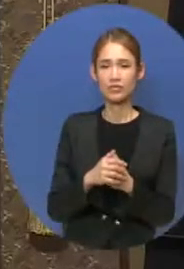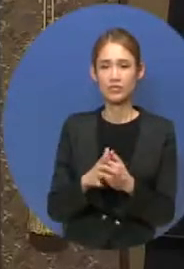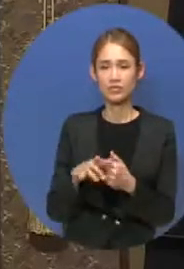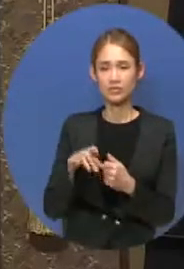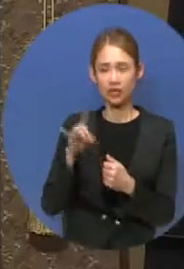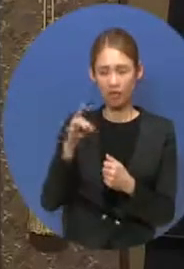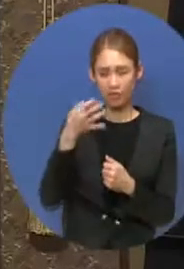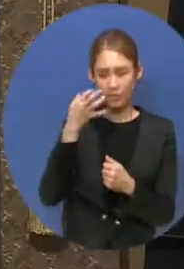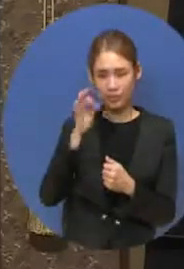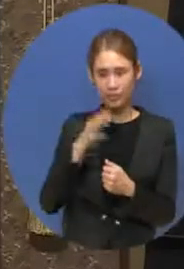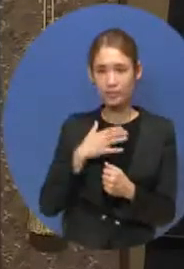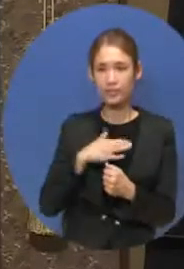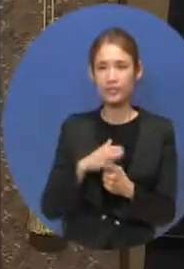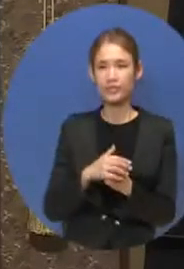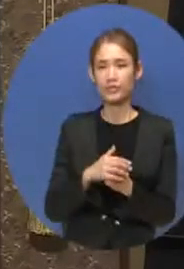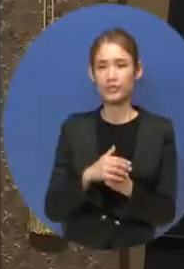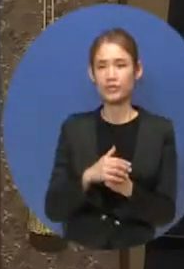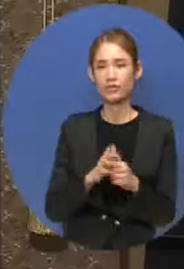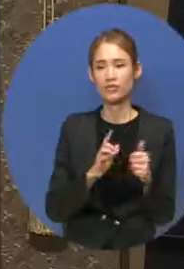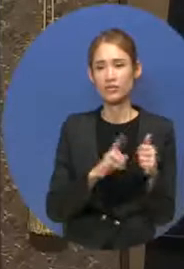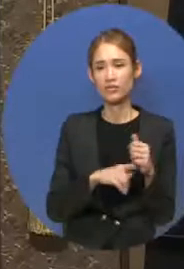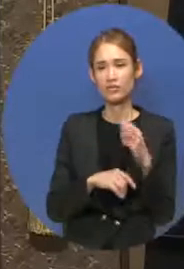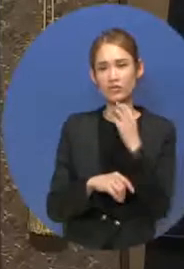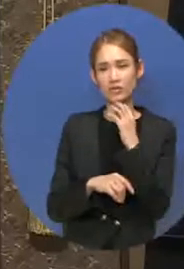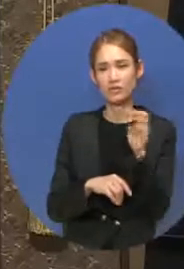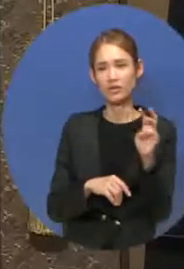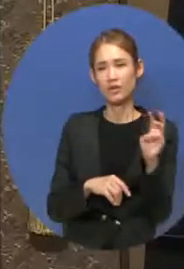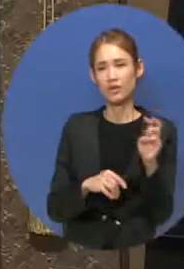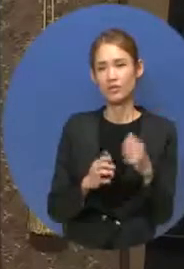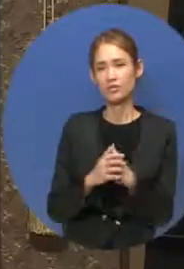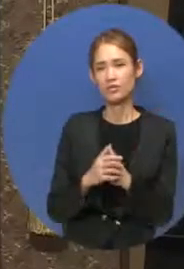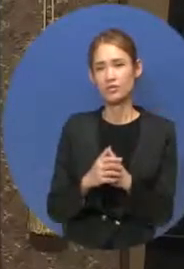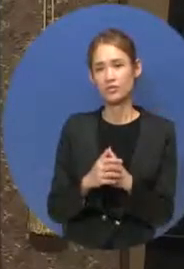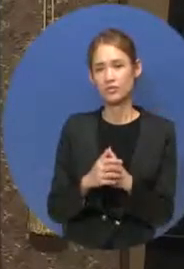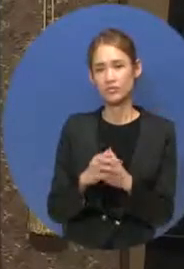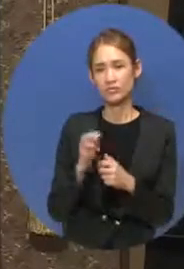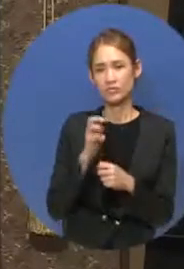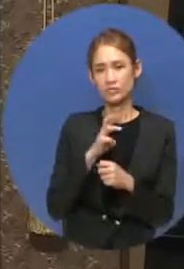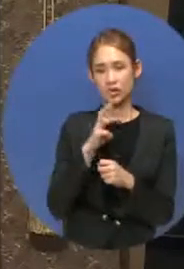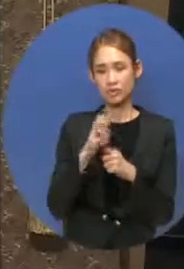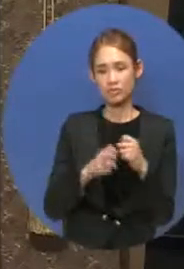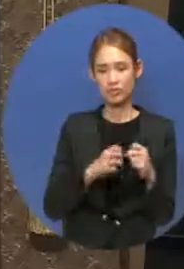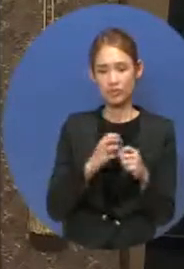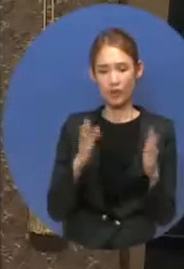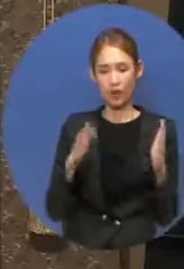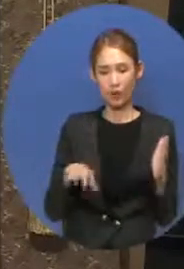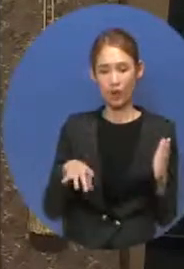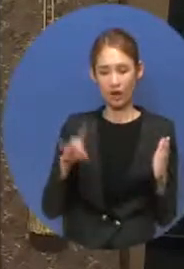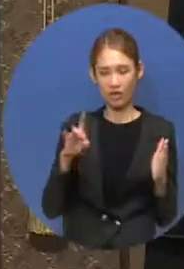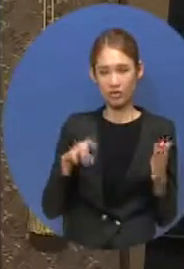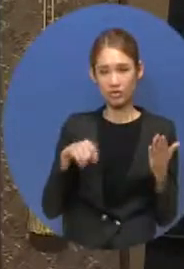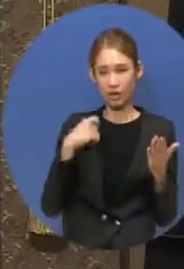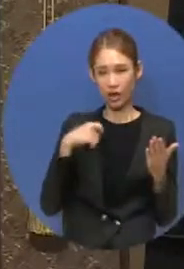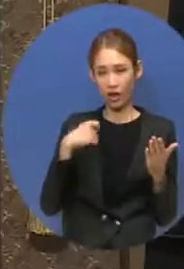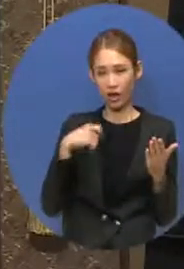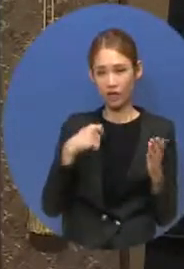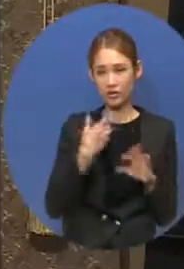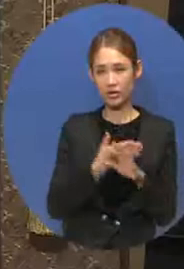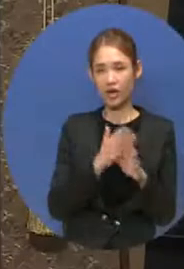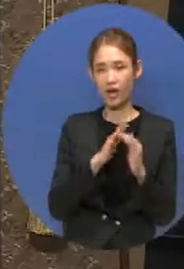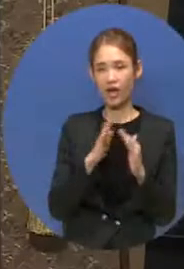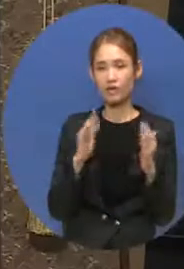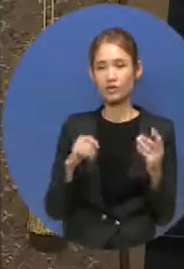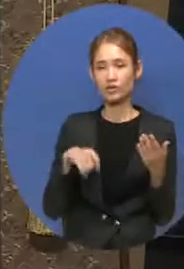거를 처음으로 그분이 지금 30세인데요. 네. 30년 만에 처음으로 우리 식구들도 다른